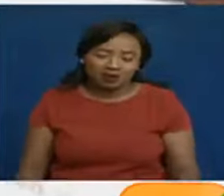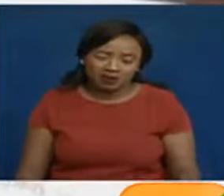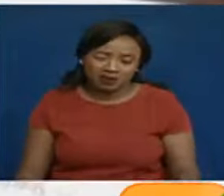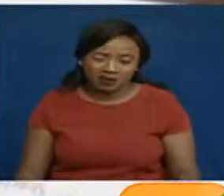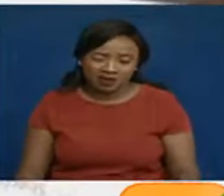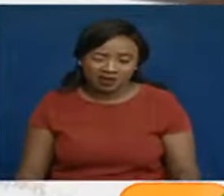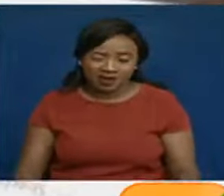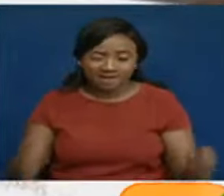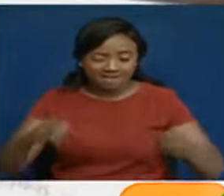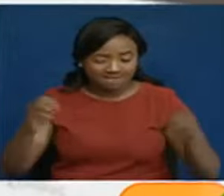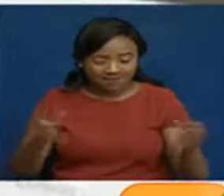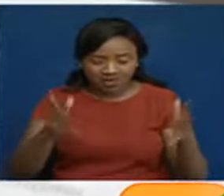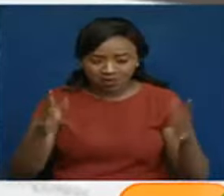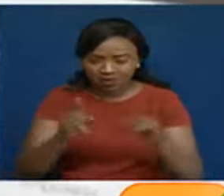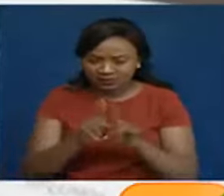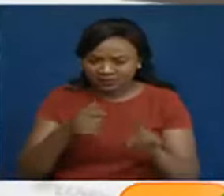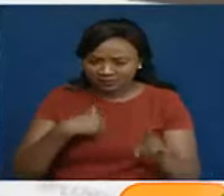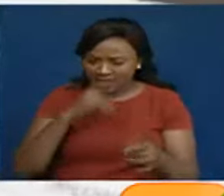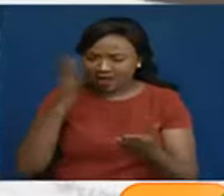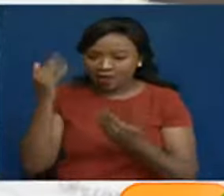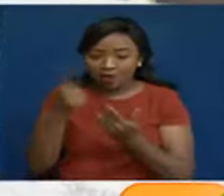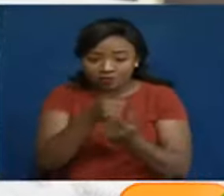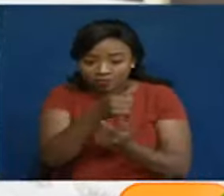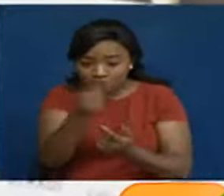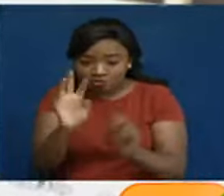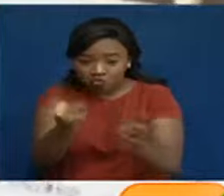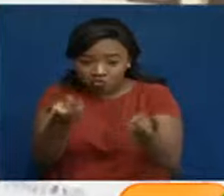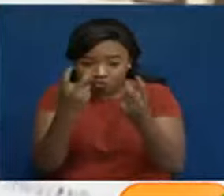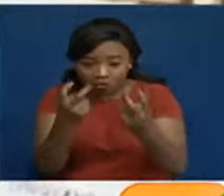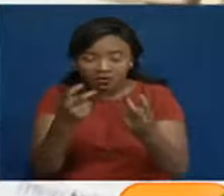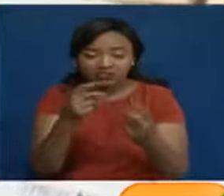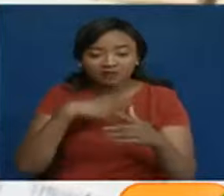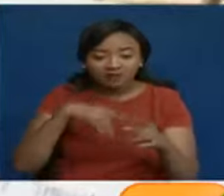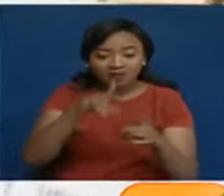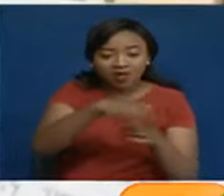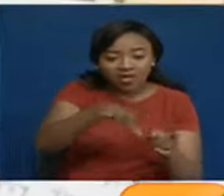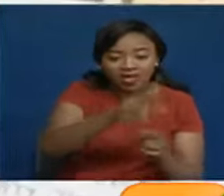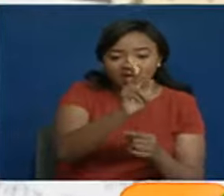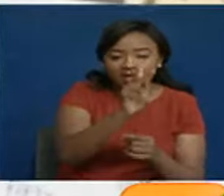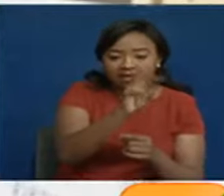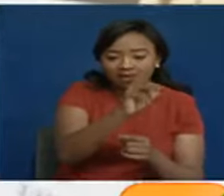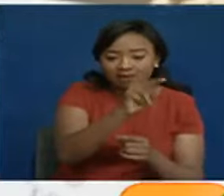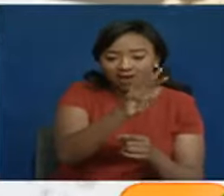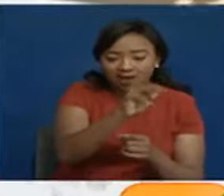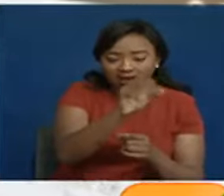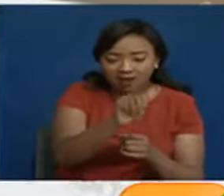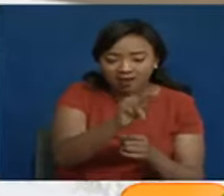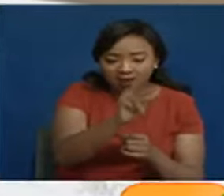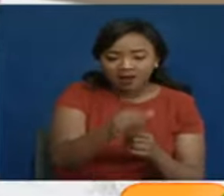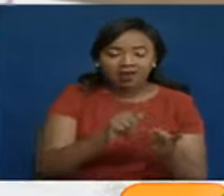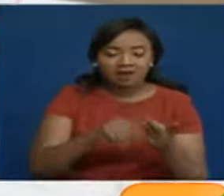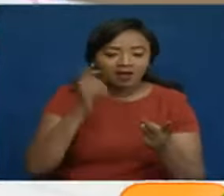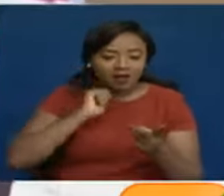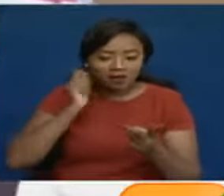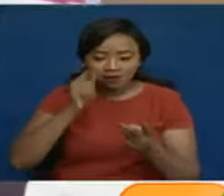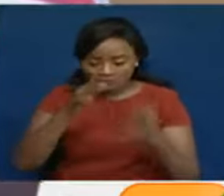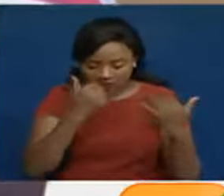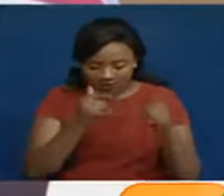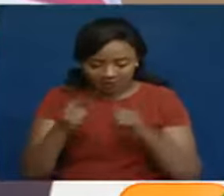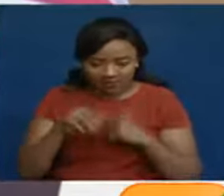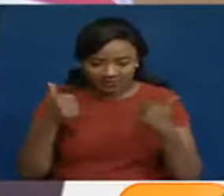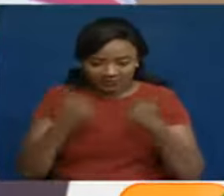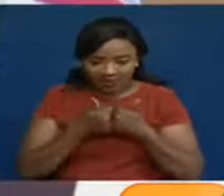So ningewaomba nyinyi mko pale nyumbani, kwanza watu wa Kemana, watu wa Lolgoria, Narok, mcheze hivi sasa ni ukweli, maana